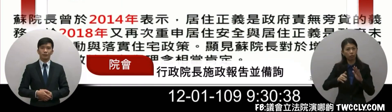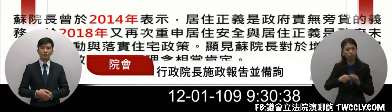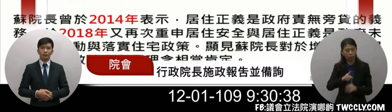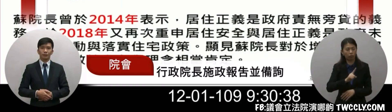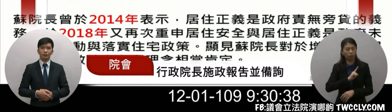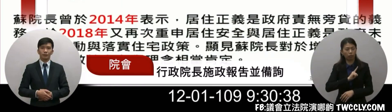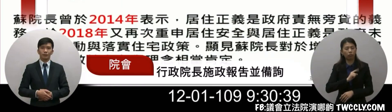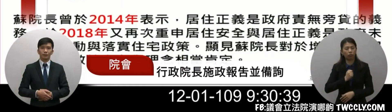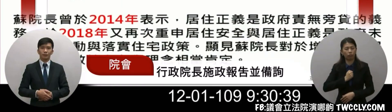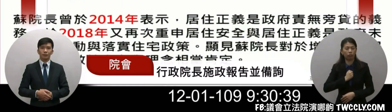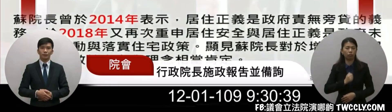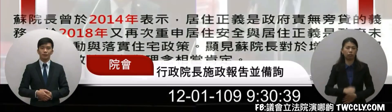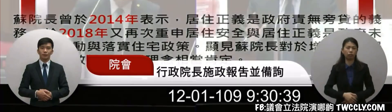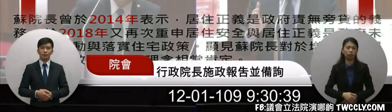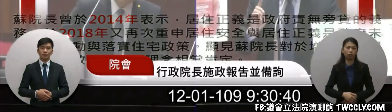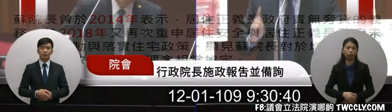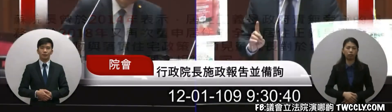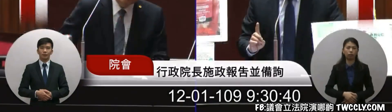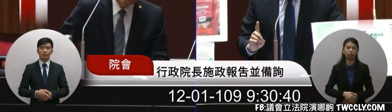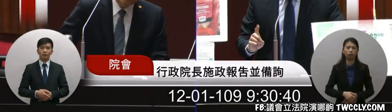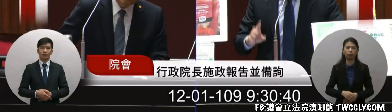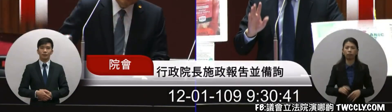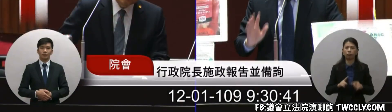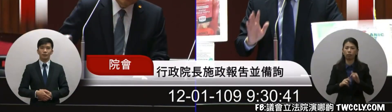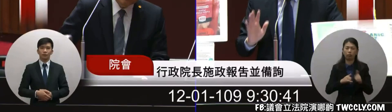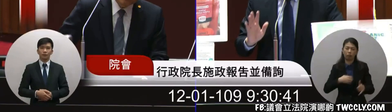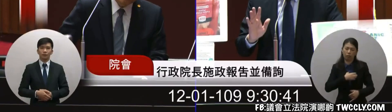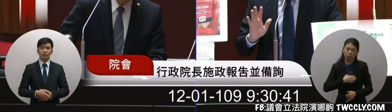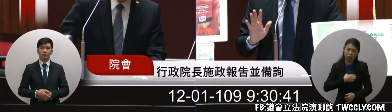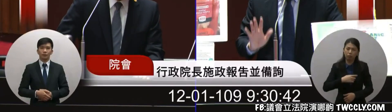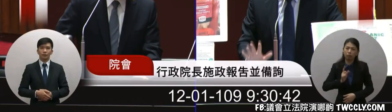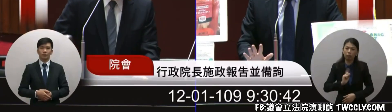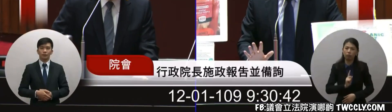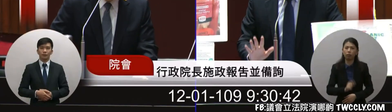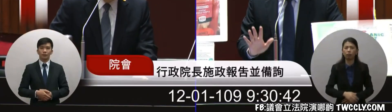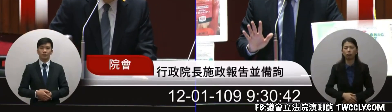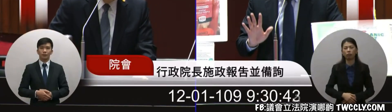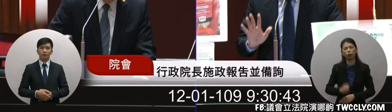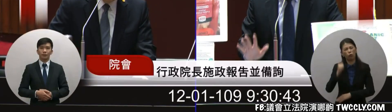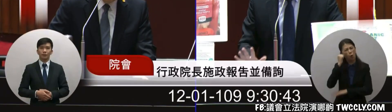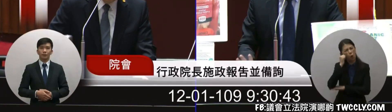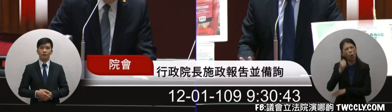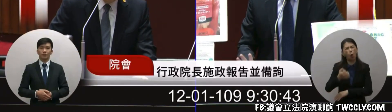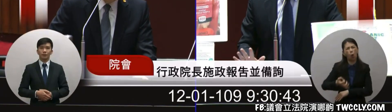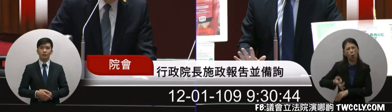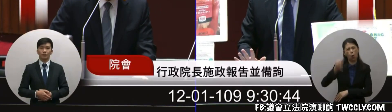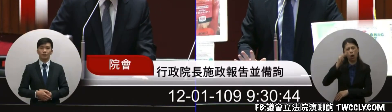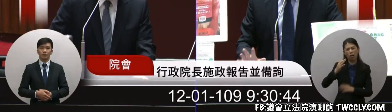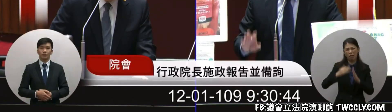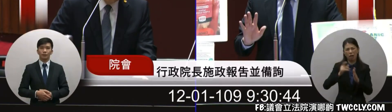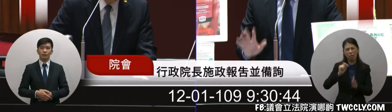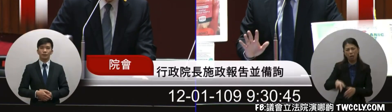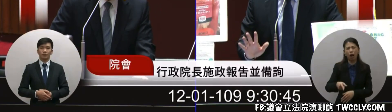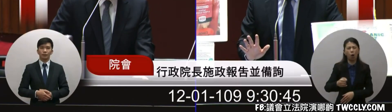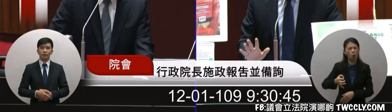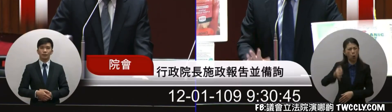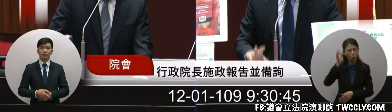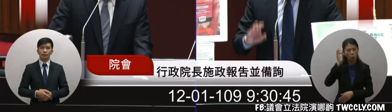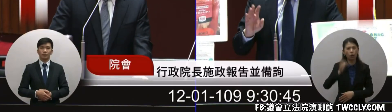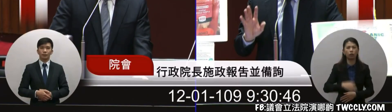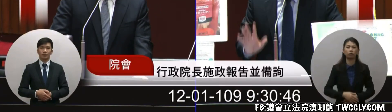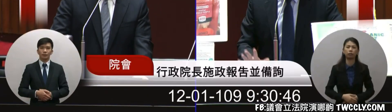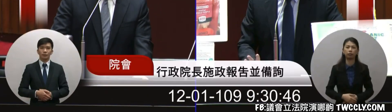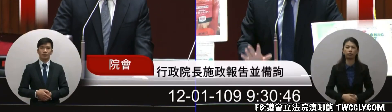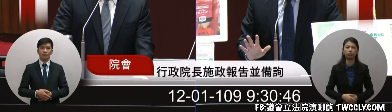己也很清楚，现在民怨的第一还是这个 就是居住的这个问题，还是房价的问